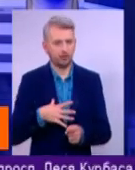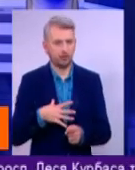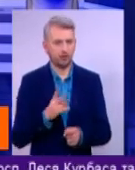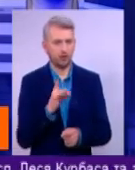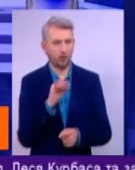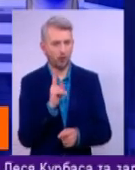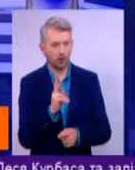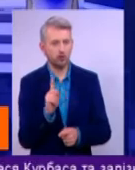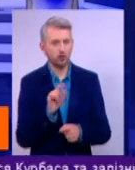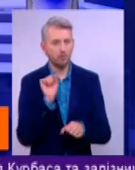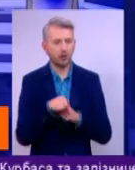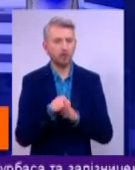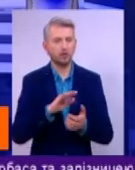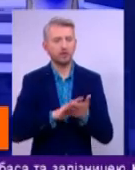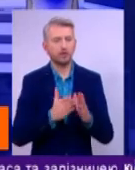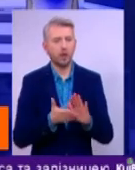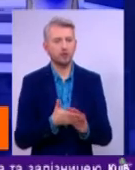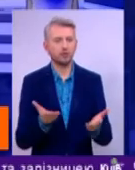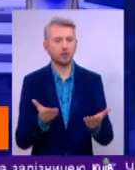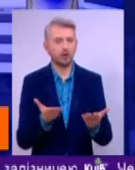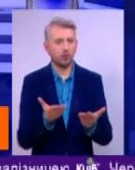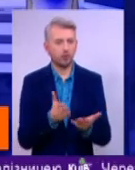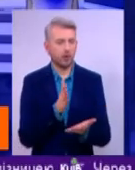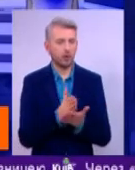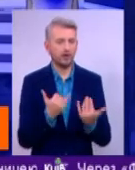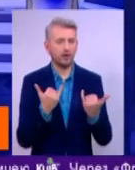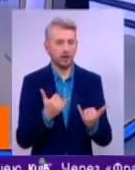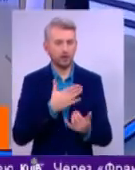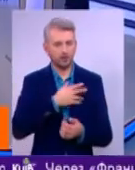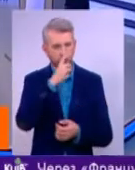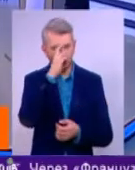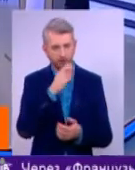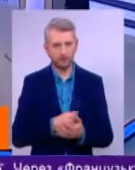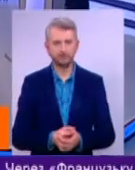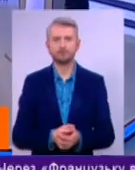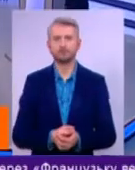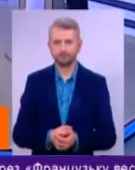того, щоб подолати ту ситуацію, в якій знаходиться зараз наша держава.